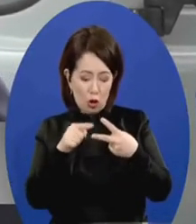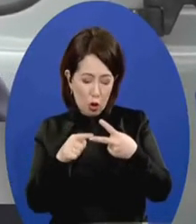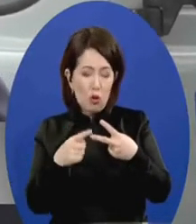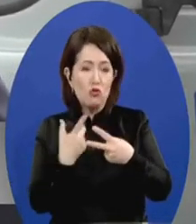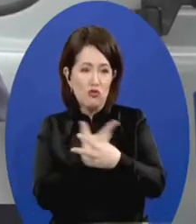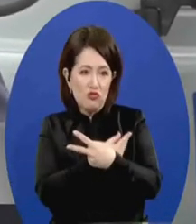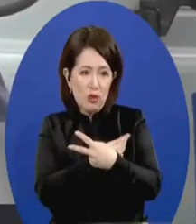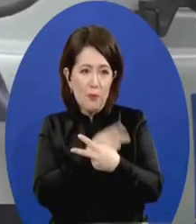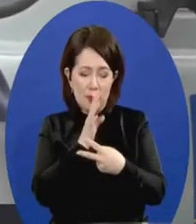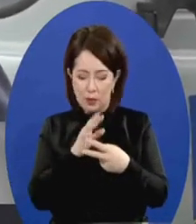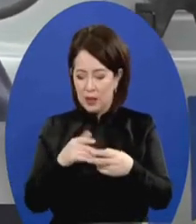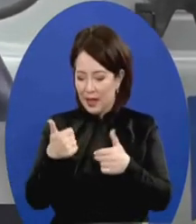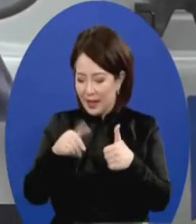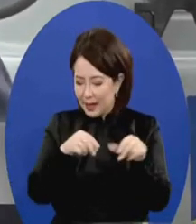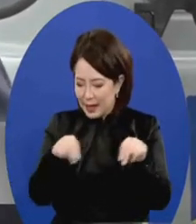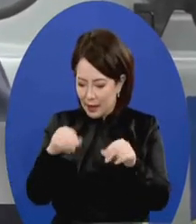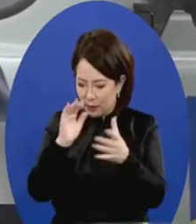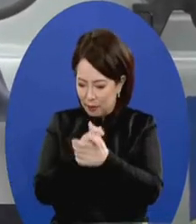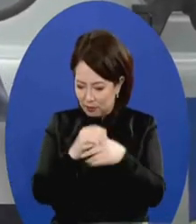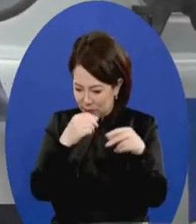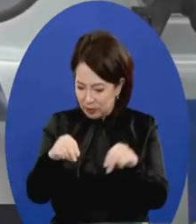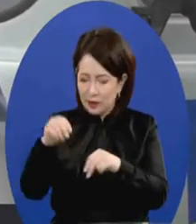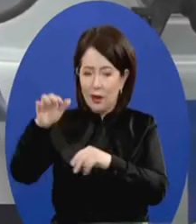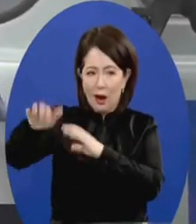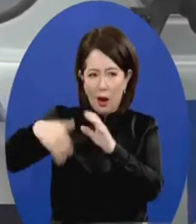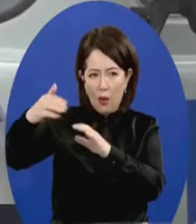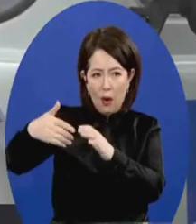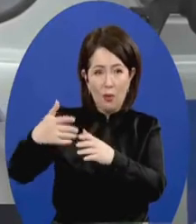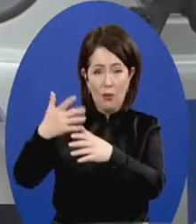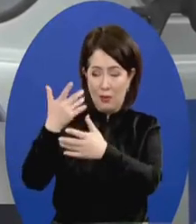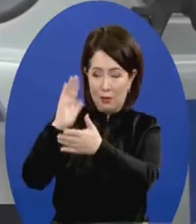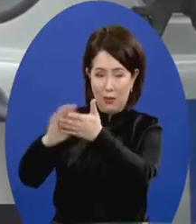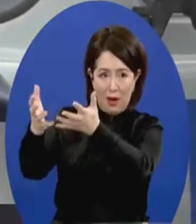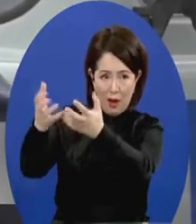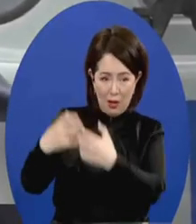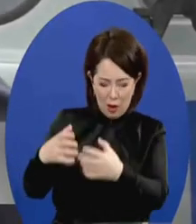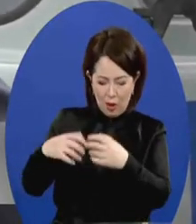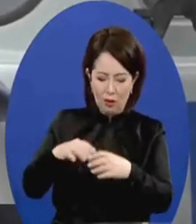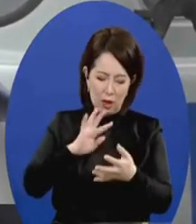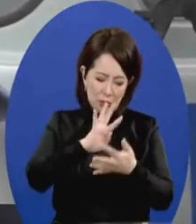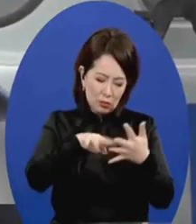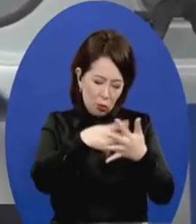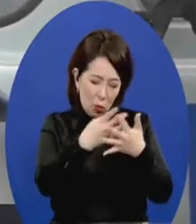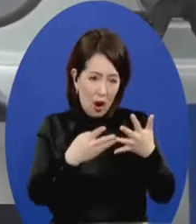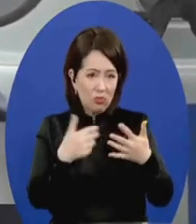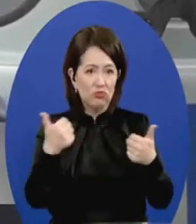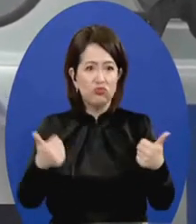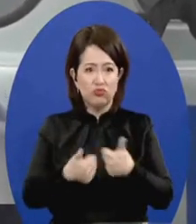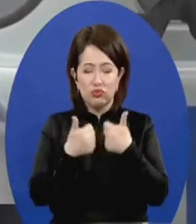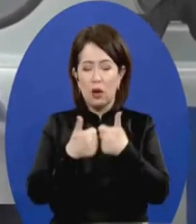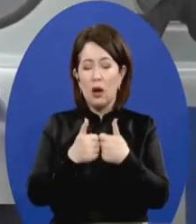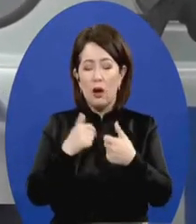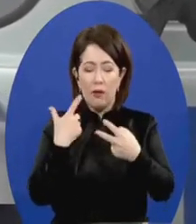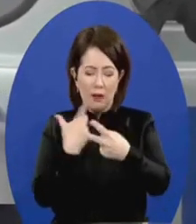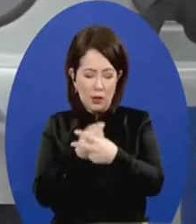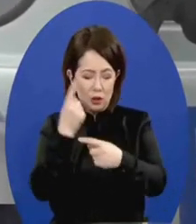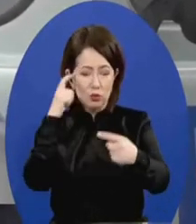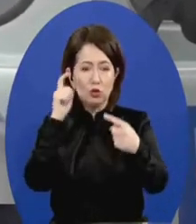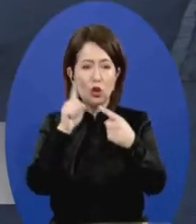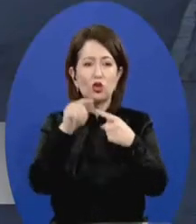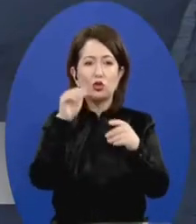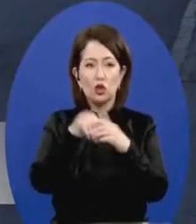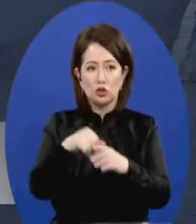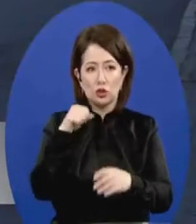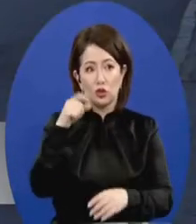шаардлагатай вакцинжуулалтын бүх гэрээнүүд хийгдээд татлаа авалтуудын график тогссон байгаа учраас бид нэр одоо вакцинжуулах зорилтондоо бол хүрлээ гэж